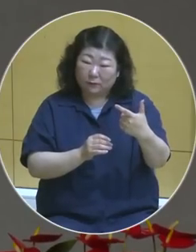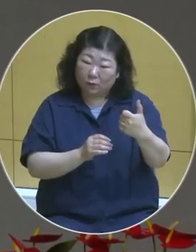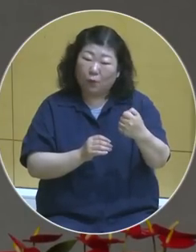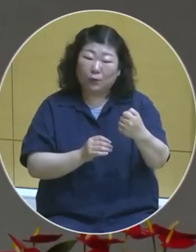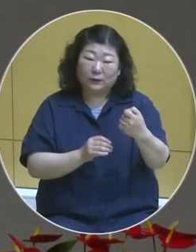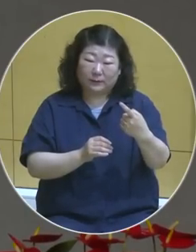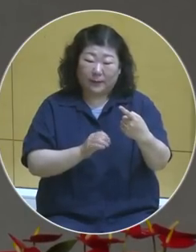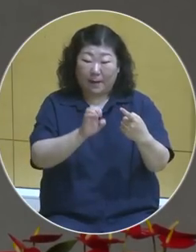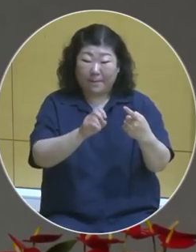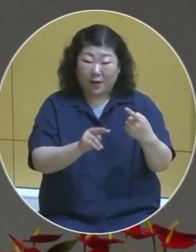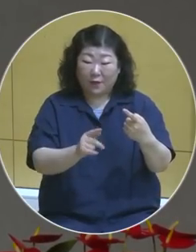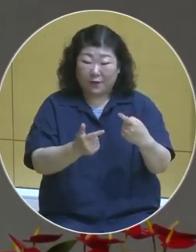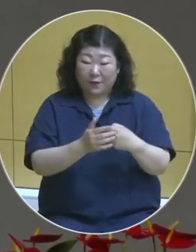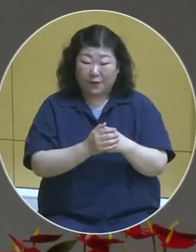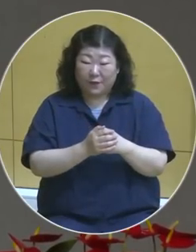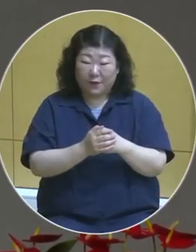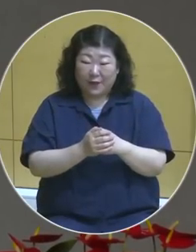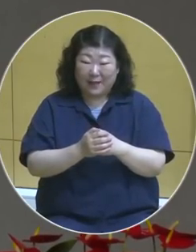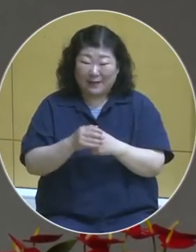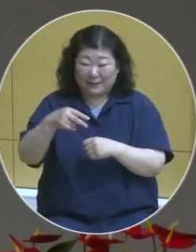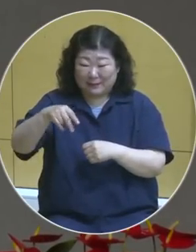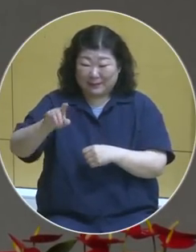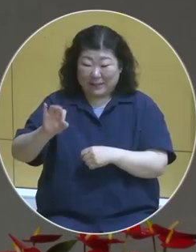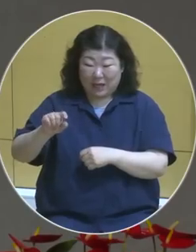사울에게 쫓겨서 다니면서